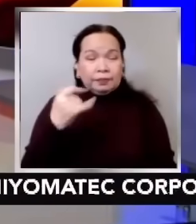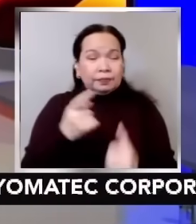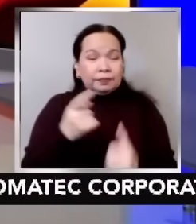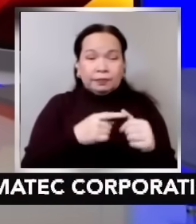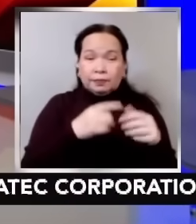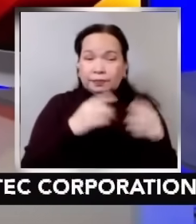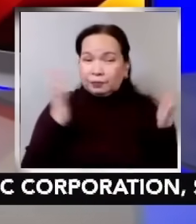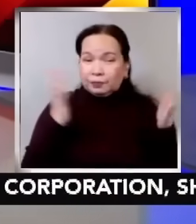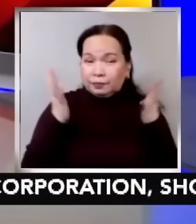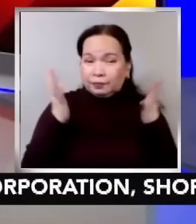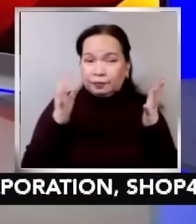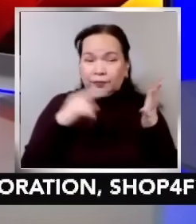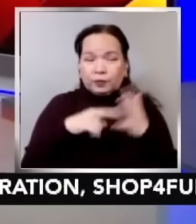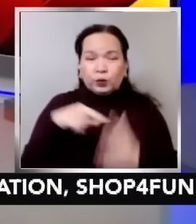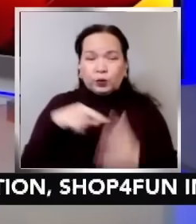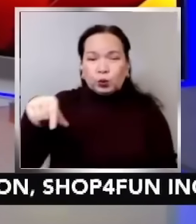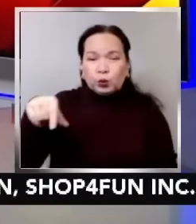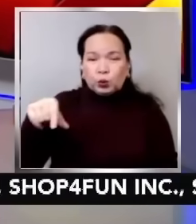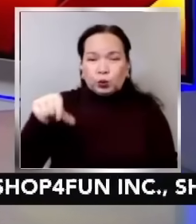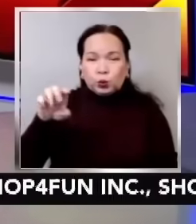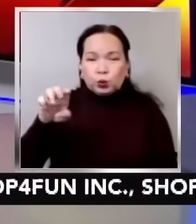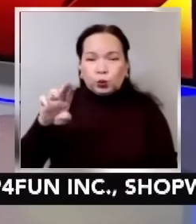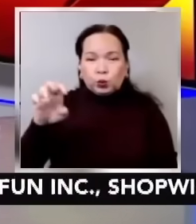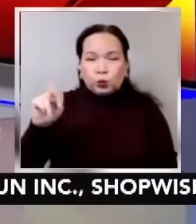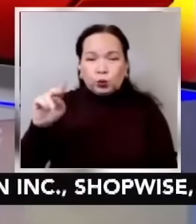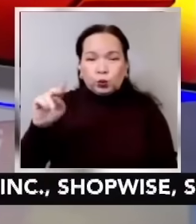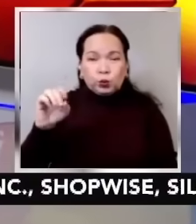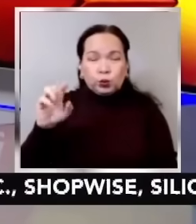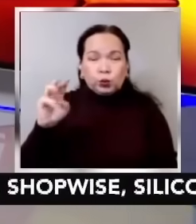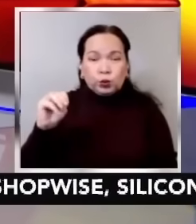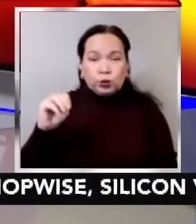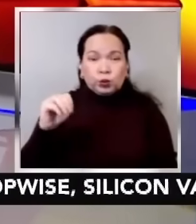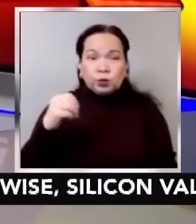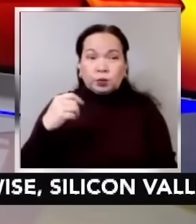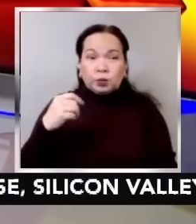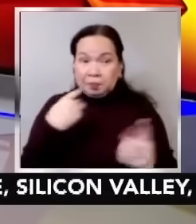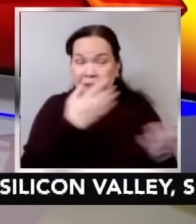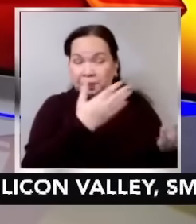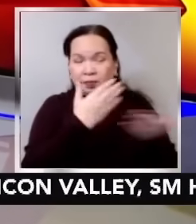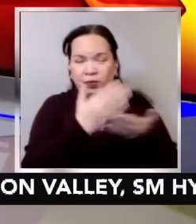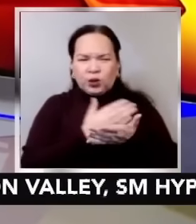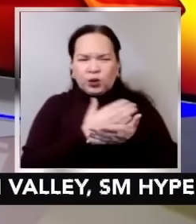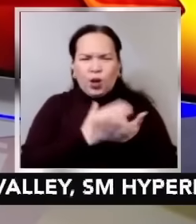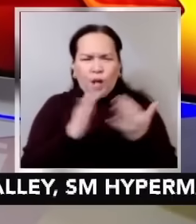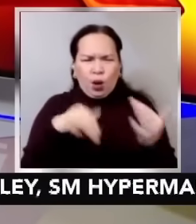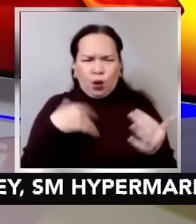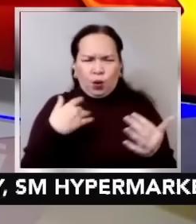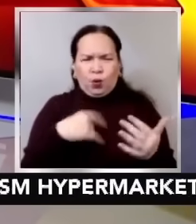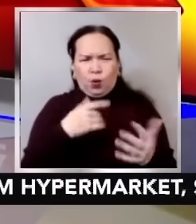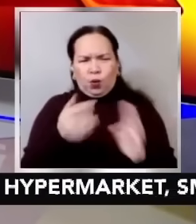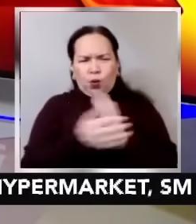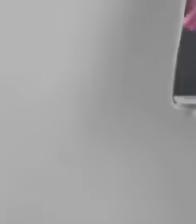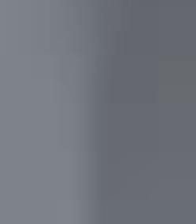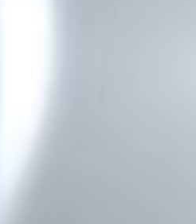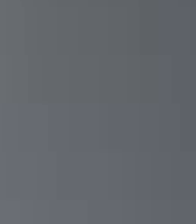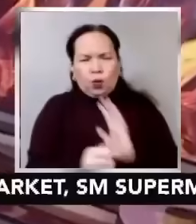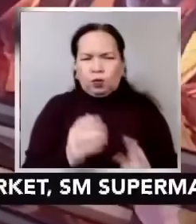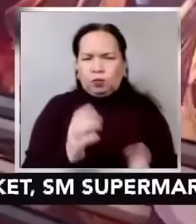Queendom. Ishinare pa nila ang secret sa pangmalakasan nilang vocal prowess. Makichika tayo kay Nelson Gandas.